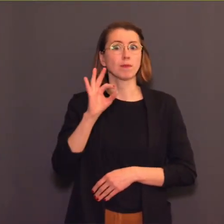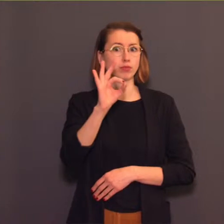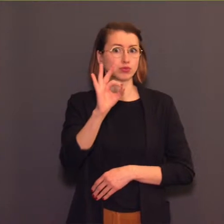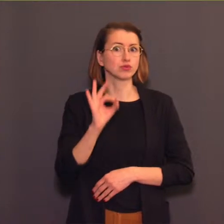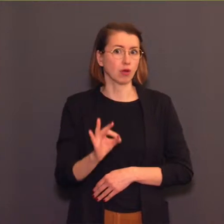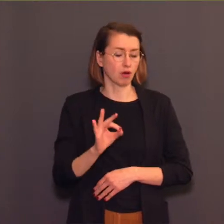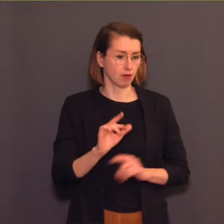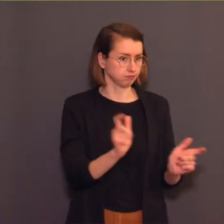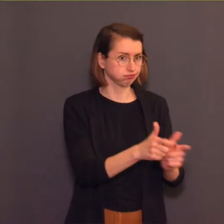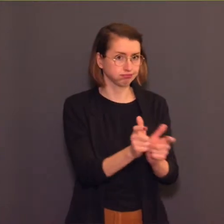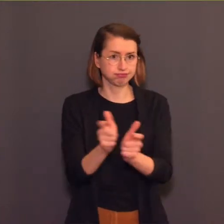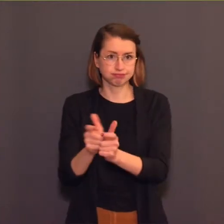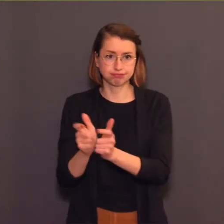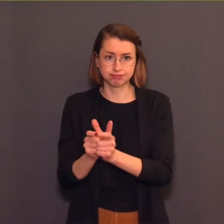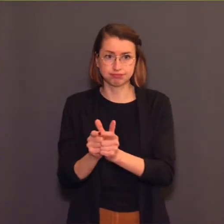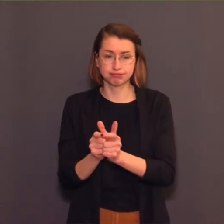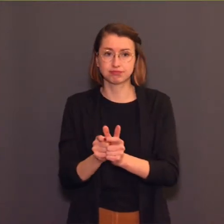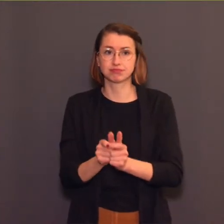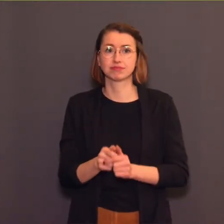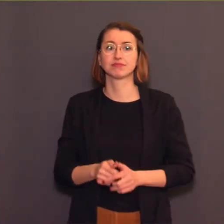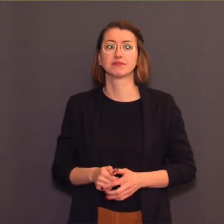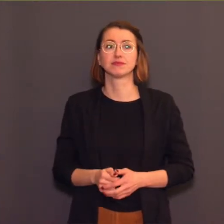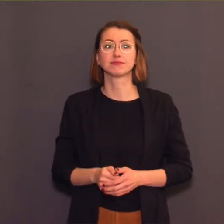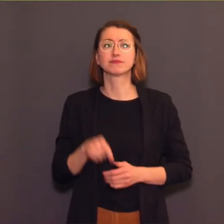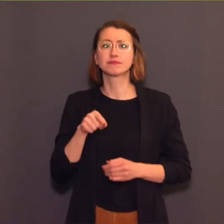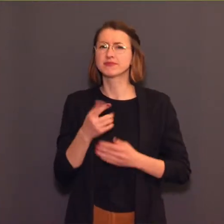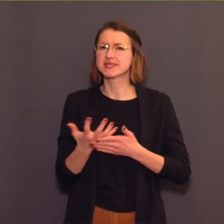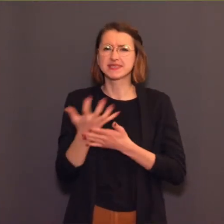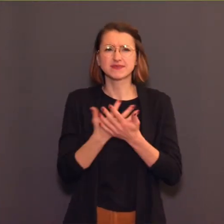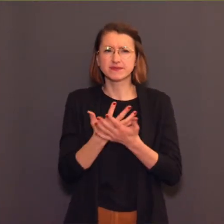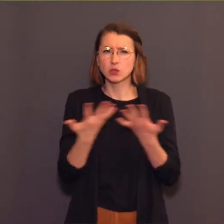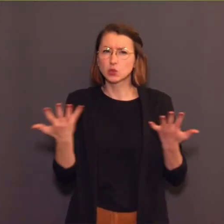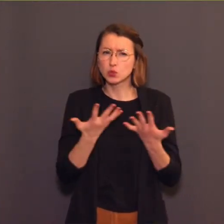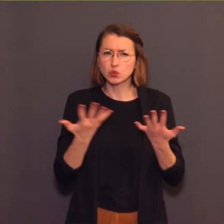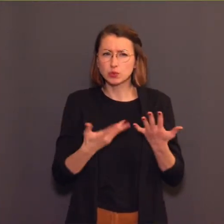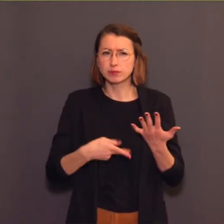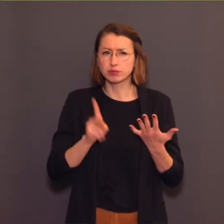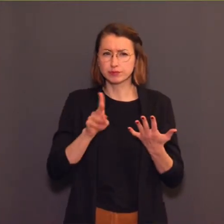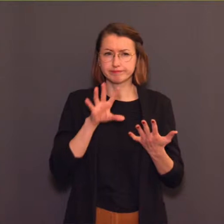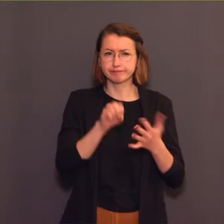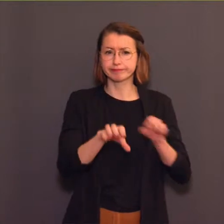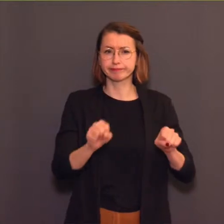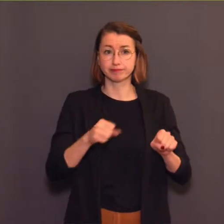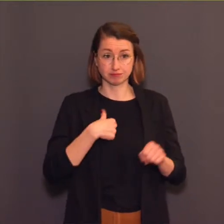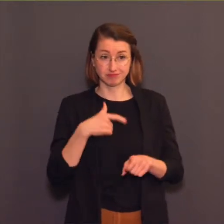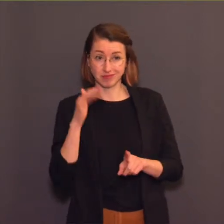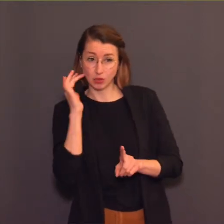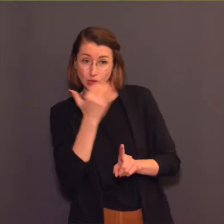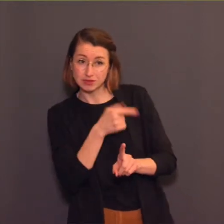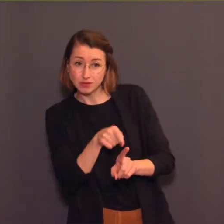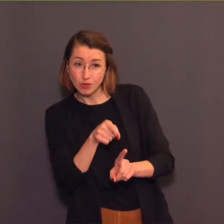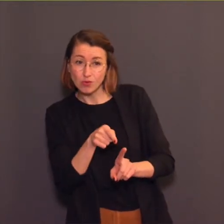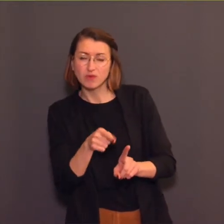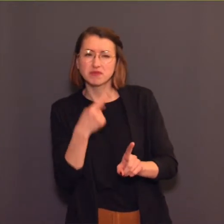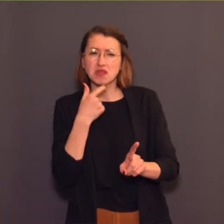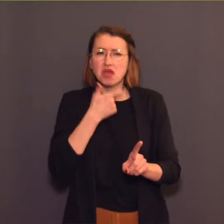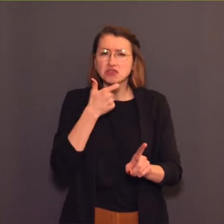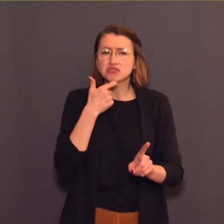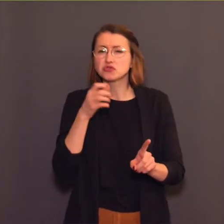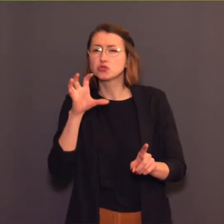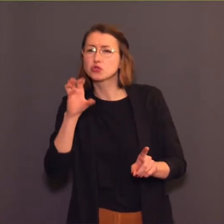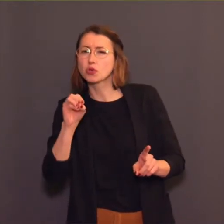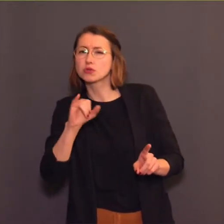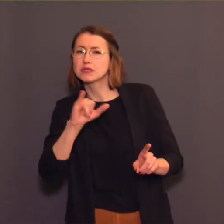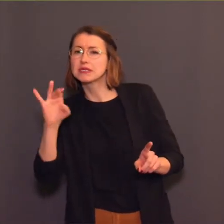absolu à avoir la majorité des cas chez les adolescents, suivis des trentenaires et des gens dans la